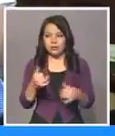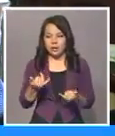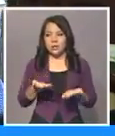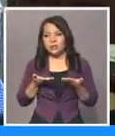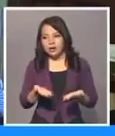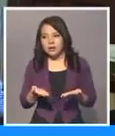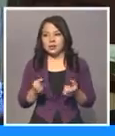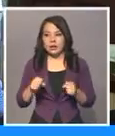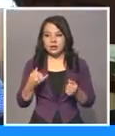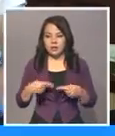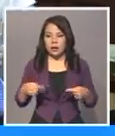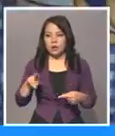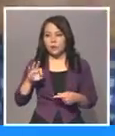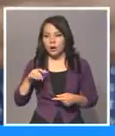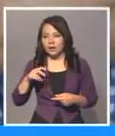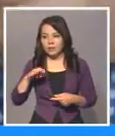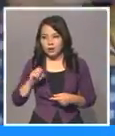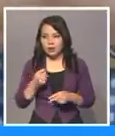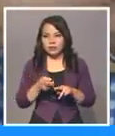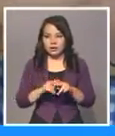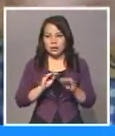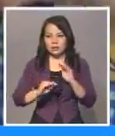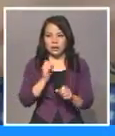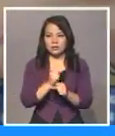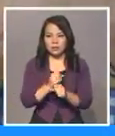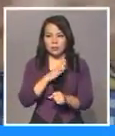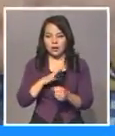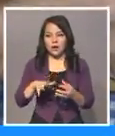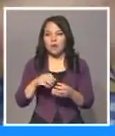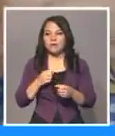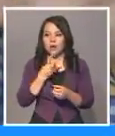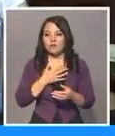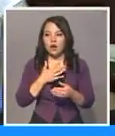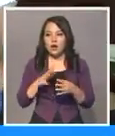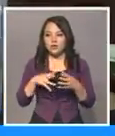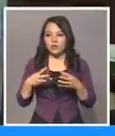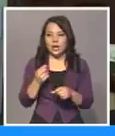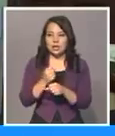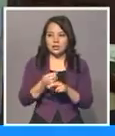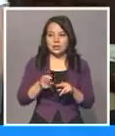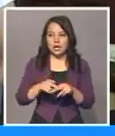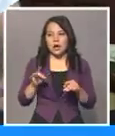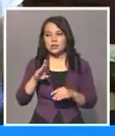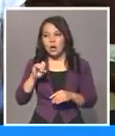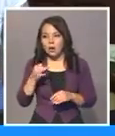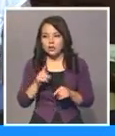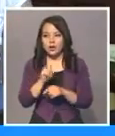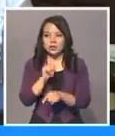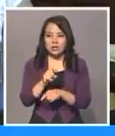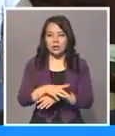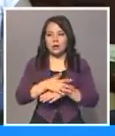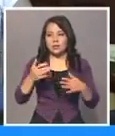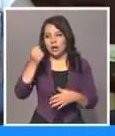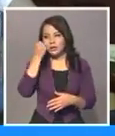медобилар, пақлабалар, менің істеп атқан бұйымым қазір воздушный трубочка деп аталады. Тойларға заказ не алған адамдар рахметін